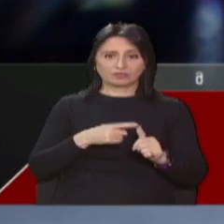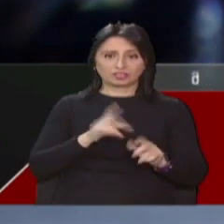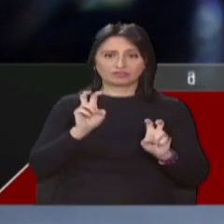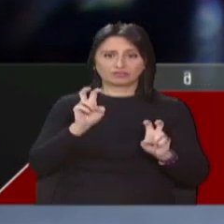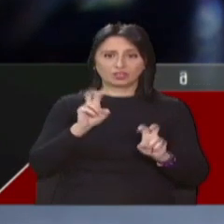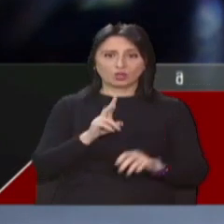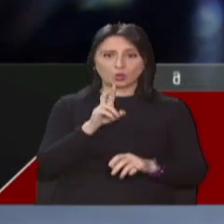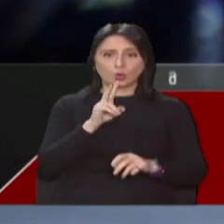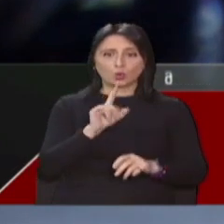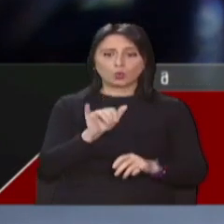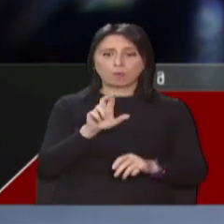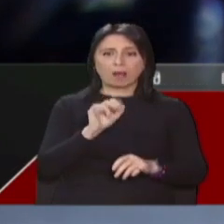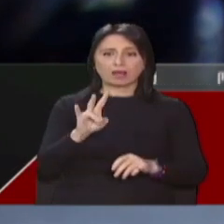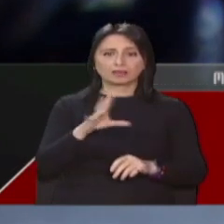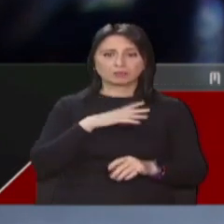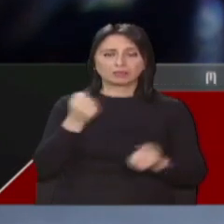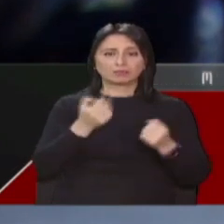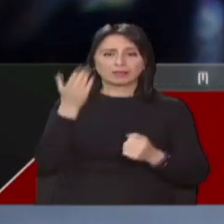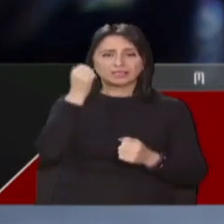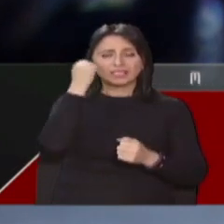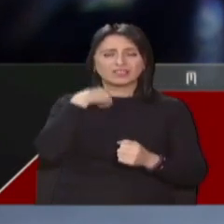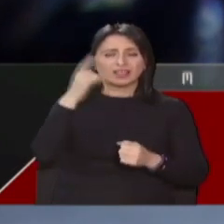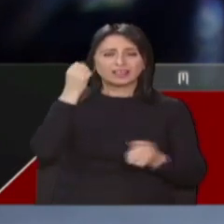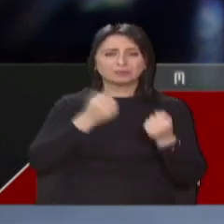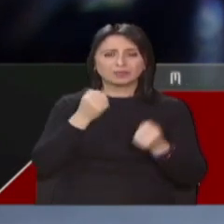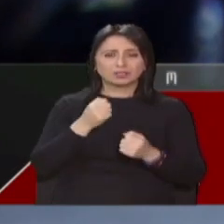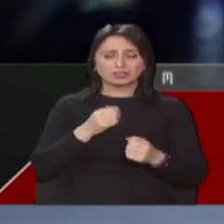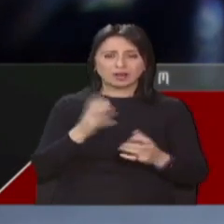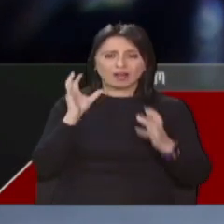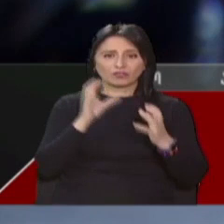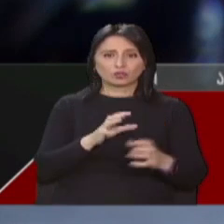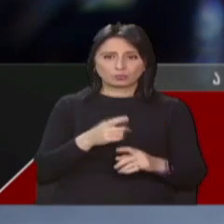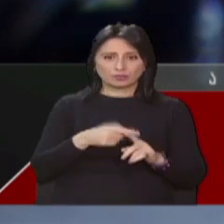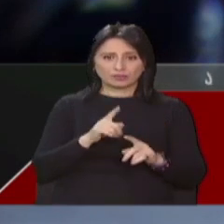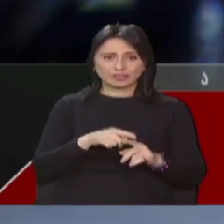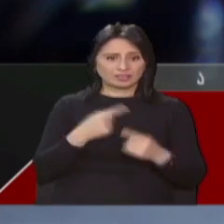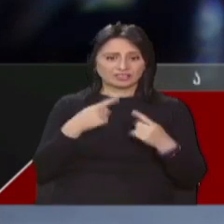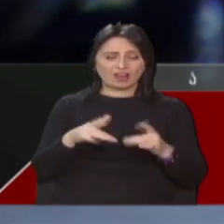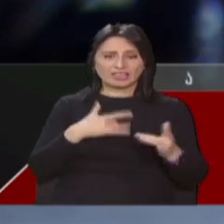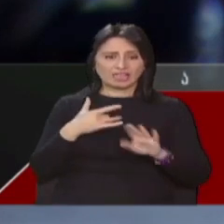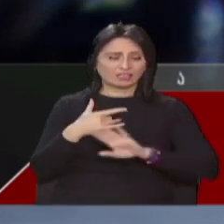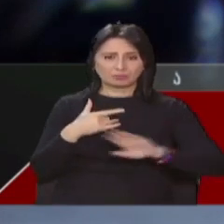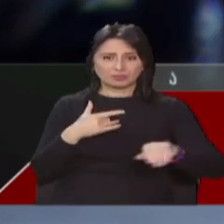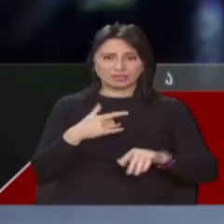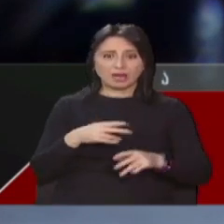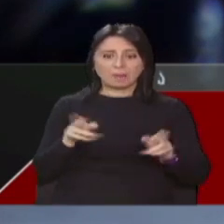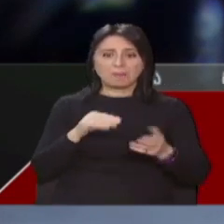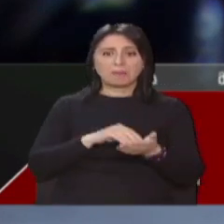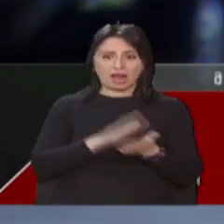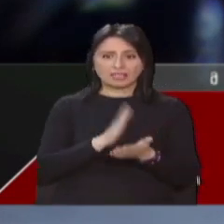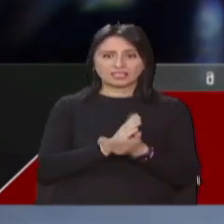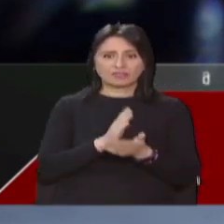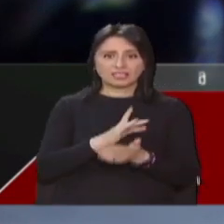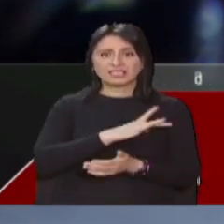შევარქვით ყუბანი და ეს ყუბანი ერთ-ერთი, რომელიც დღეს ერთ-ერთ თეატრს ეკუთვნის და სხვა თეატრებსაც აქვთ ბალანზე,